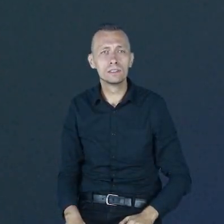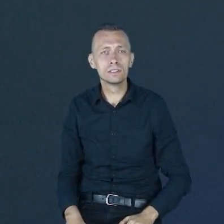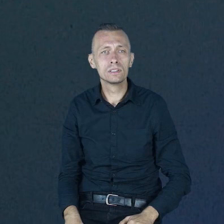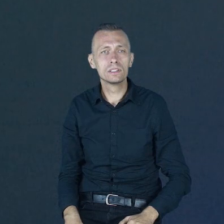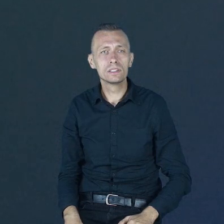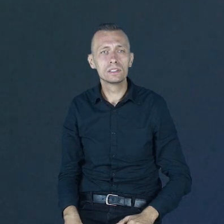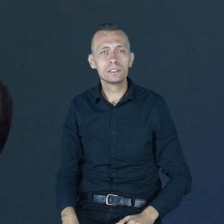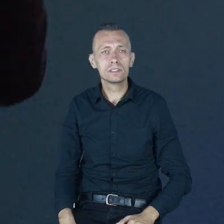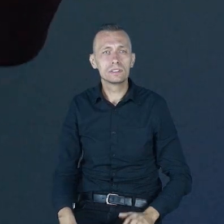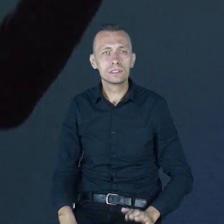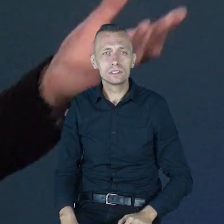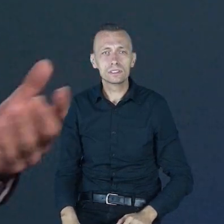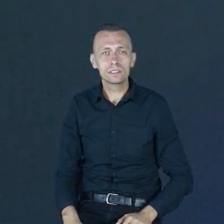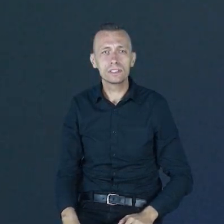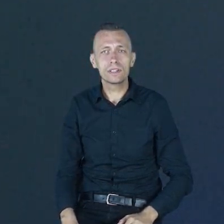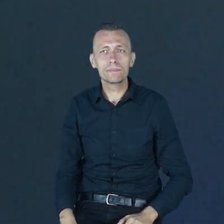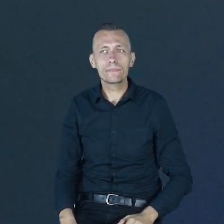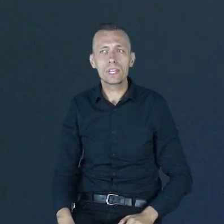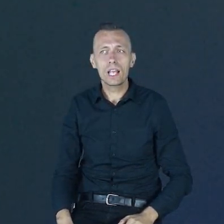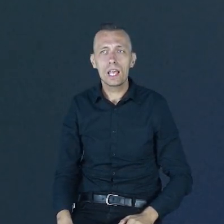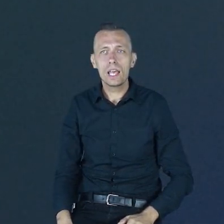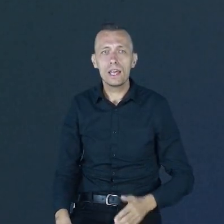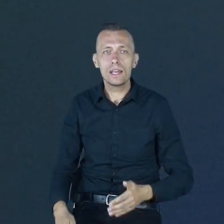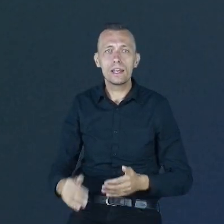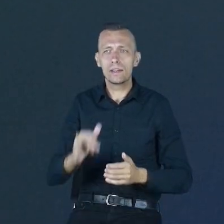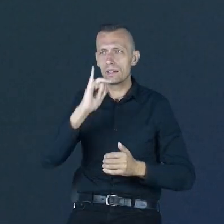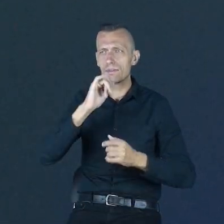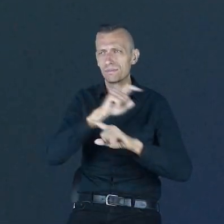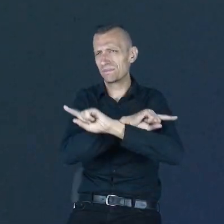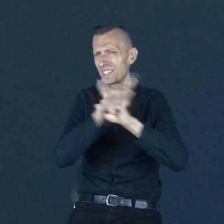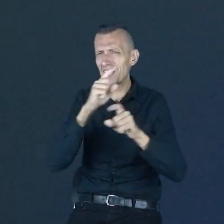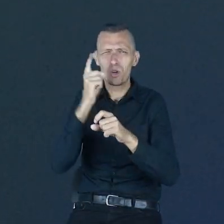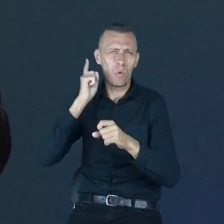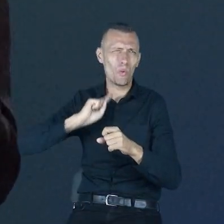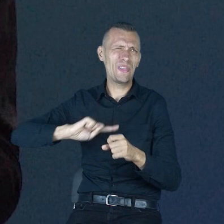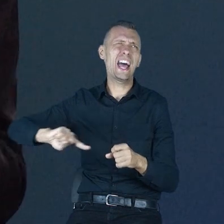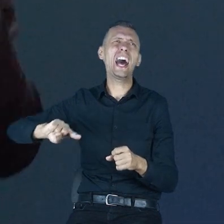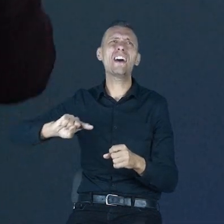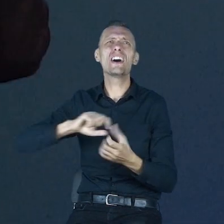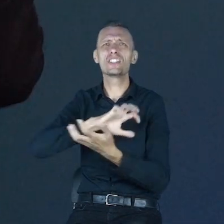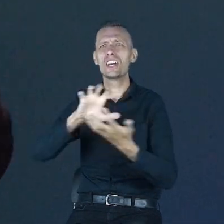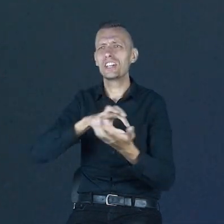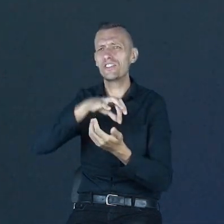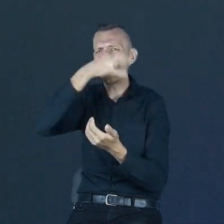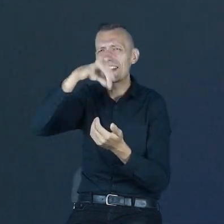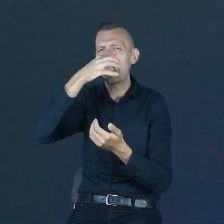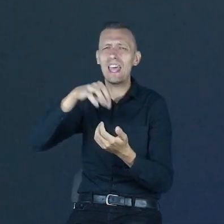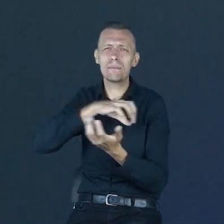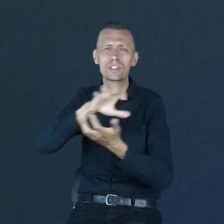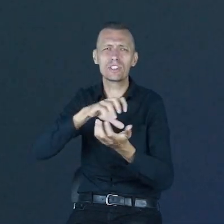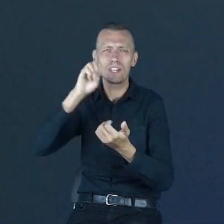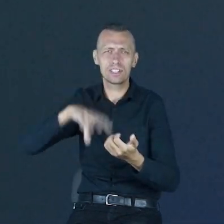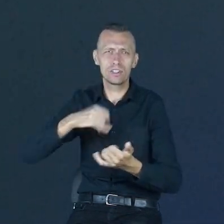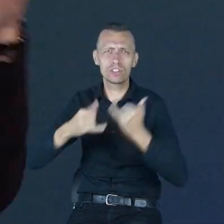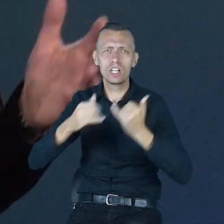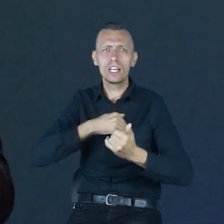Bez udawania, że jest on lepszy lub że jest gorszy. Wiecie, gdy myślimy o świecie, musimy myśleć w kategoriach paradoksu. Z